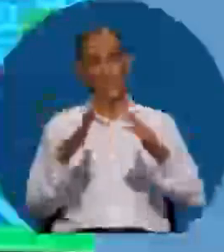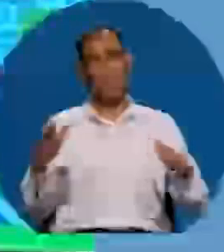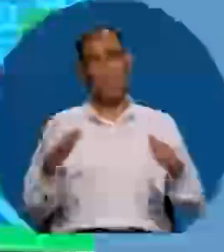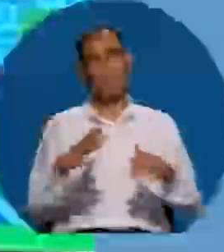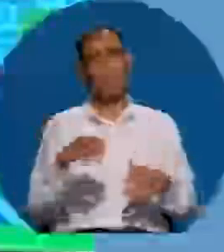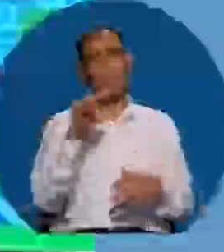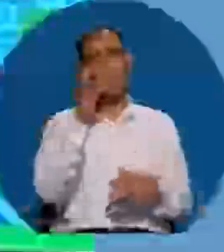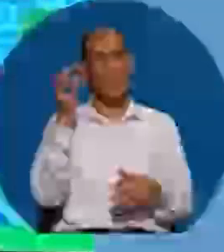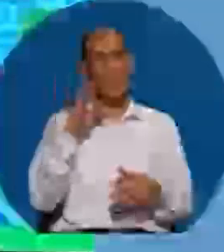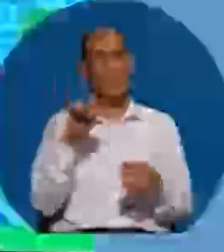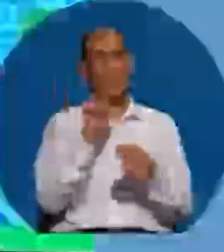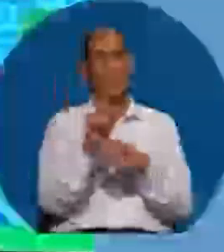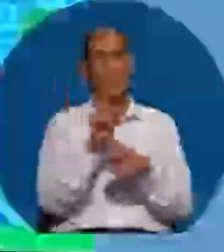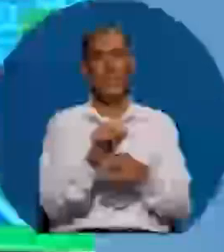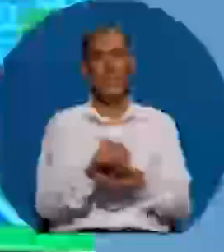сырларын үйретуші.